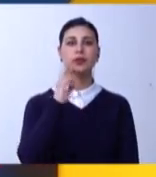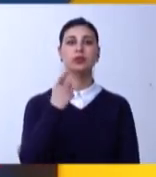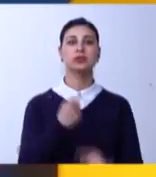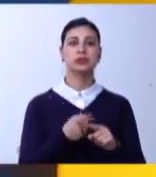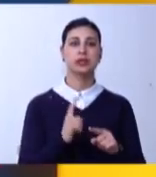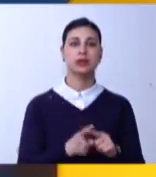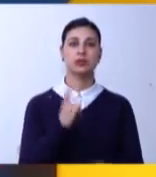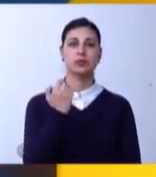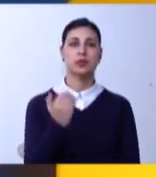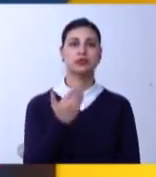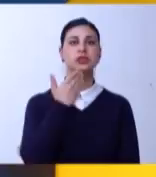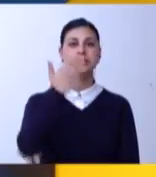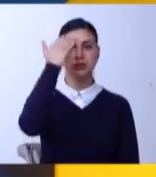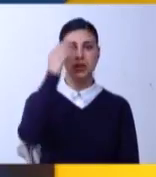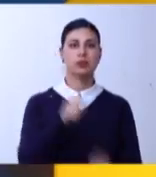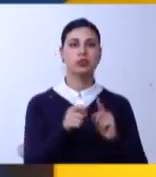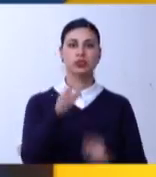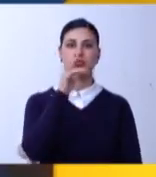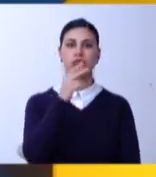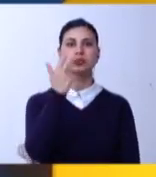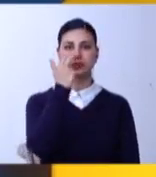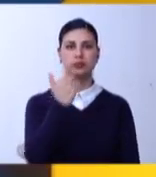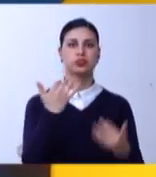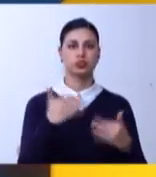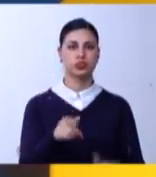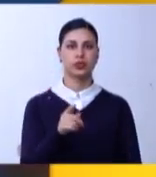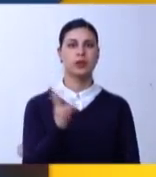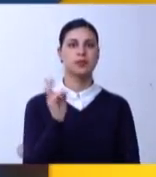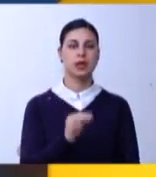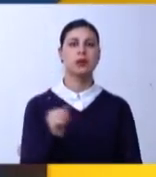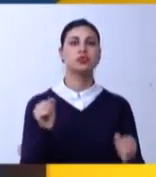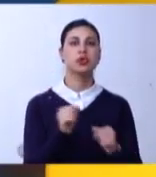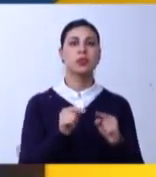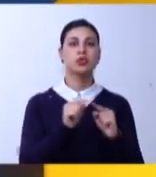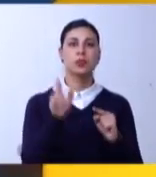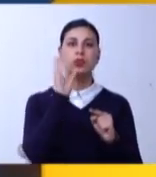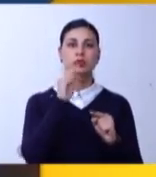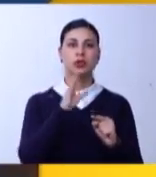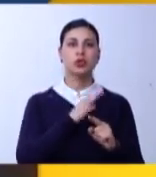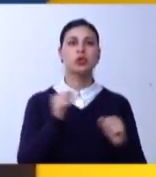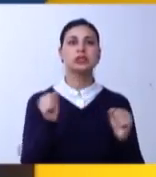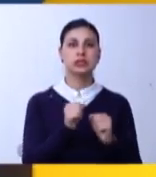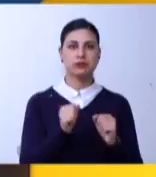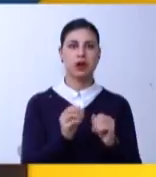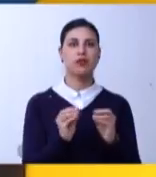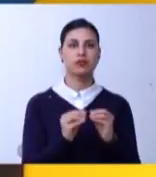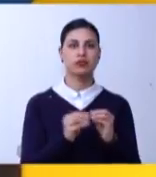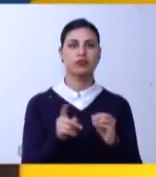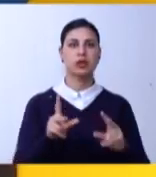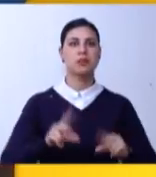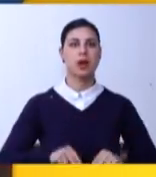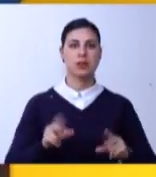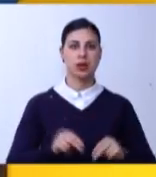ორწლინახევრის ასაკში ზაფხულის პერიოდში გადაეჩვია პატარა, მაგრამ შემოდგომაზე როგორც თავი აწივდა, ისე